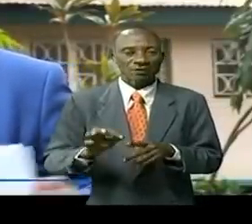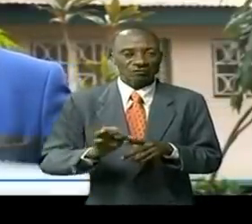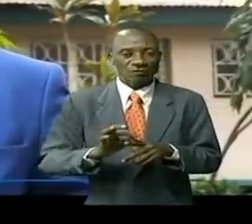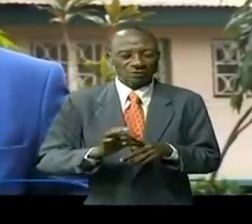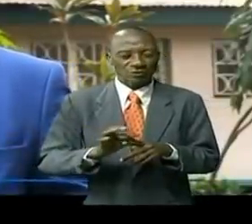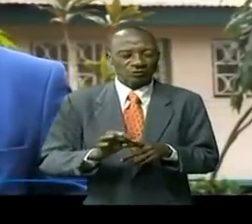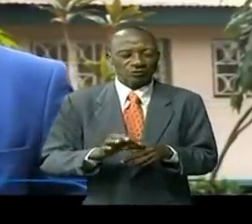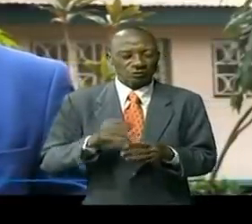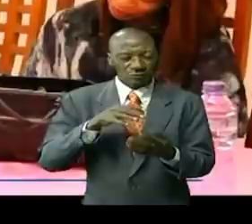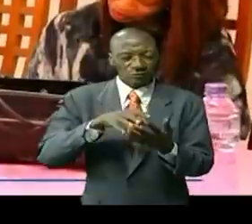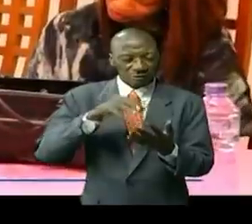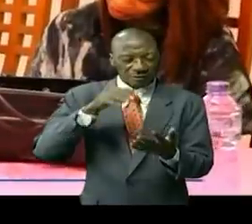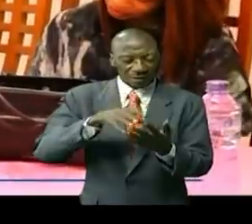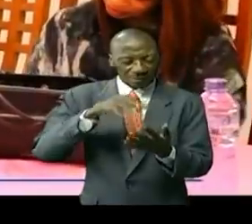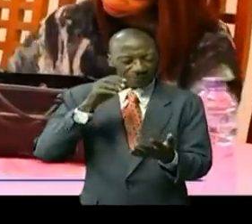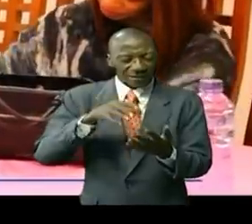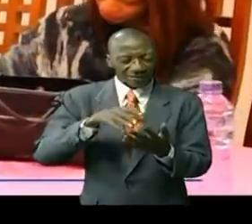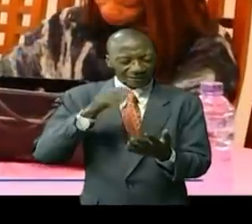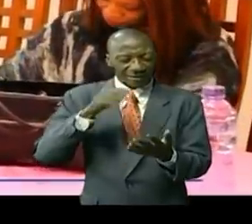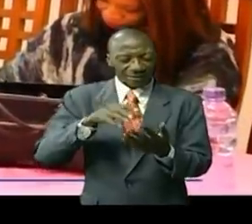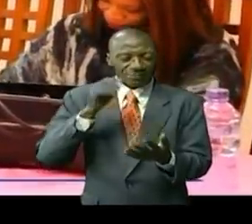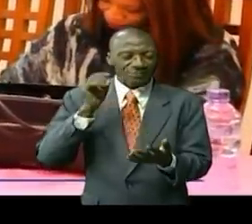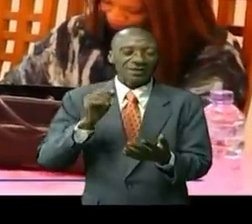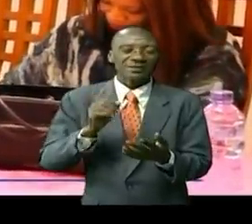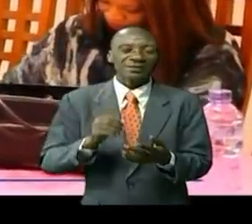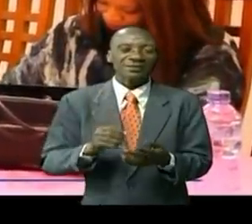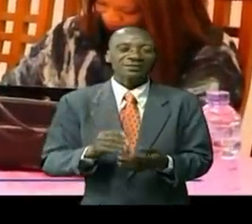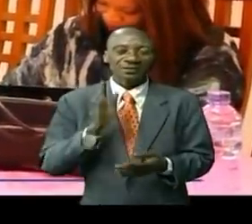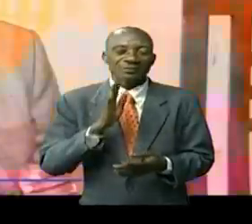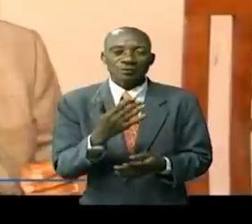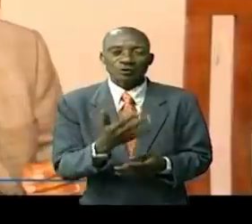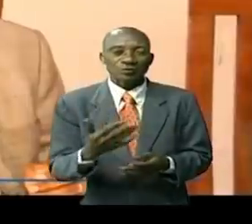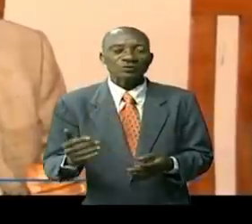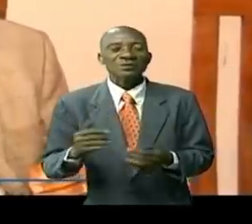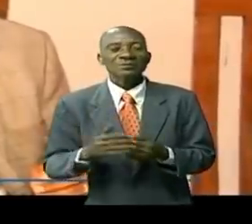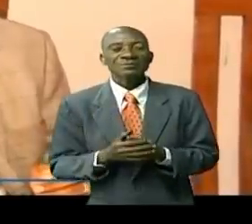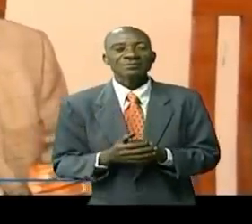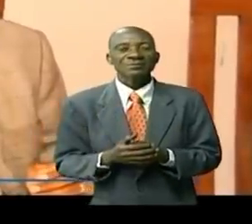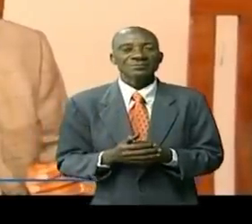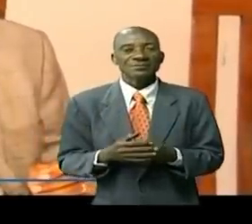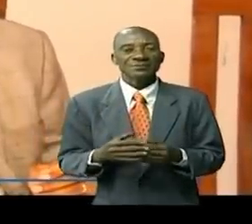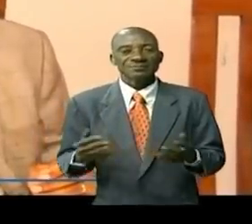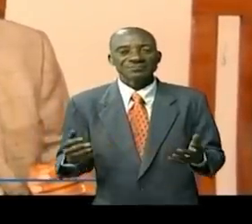englobe tous les thèmes possibles. La formation actuelle, c'est le Cisco OADA révisé.